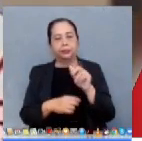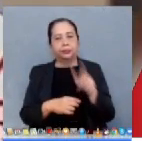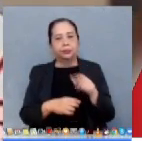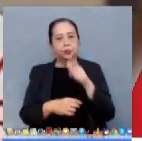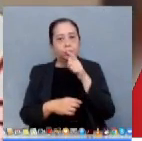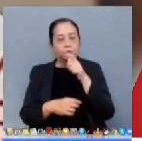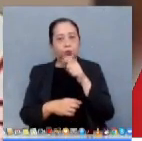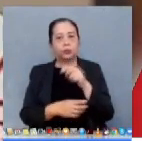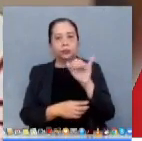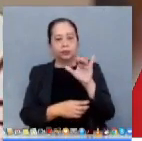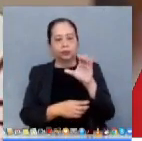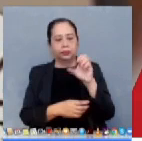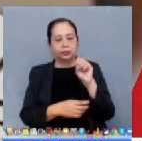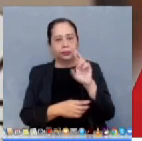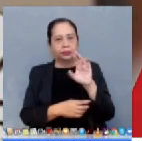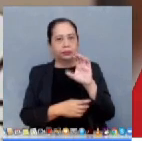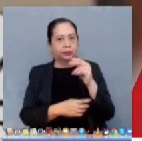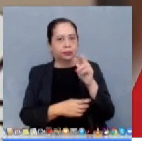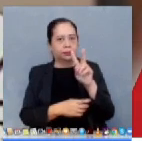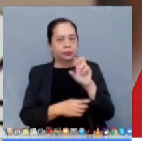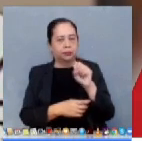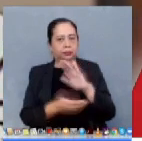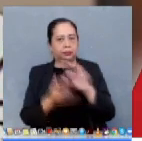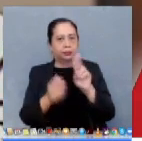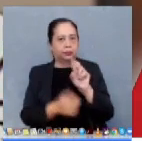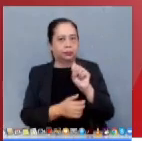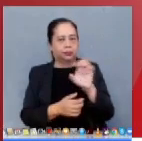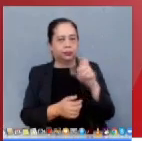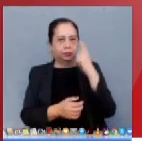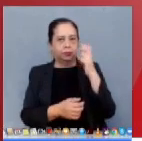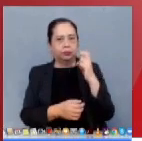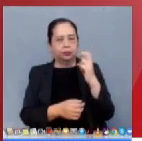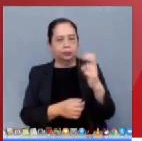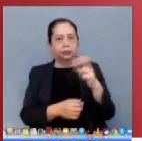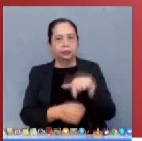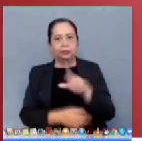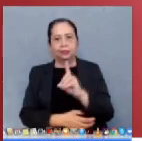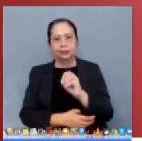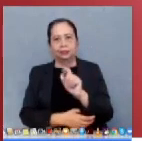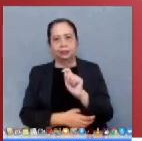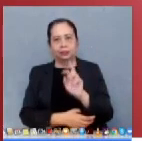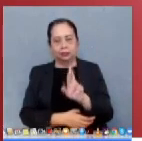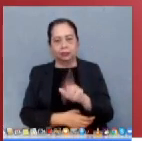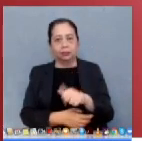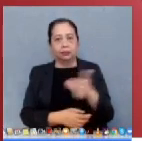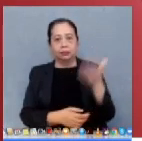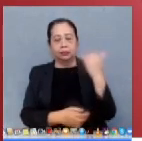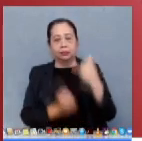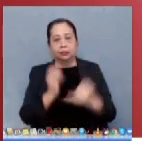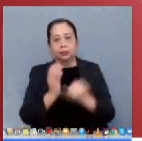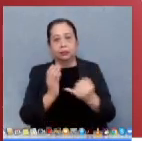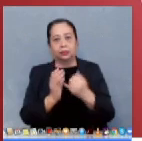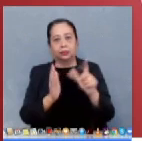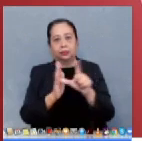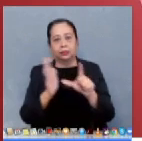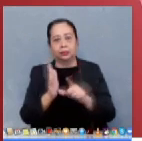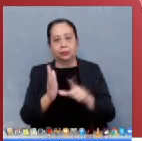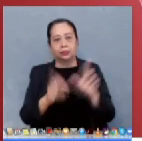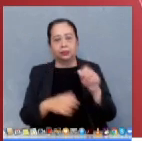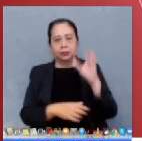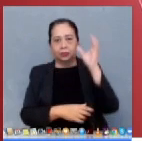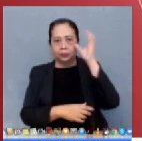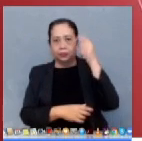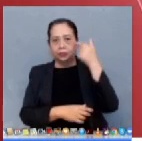Cesar Chavez na magiging Undersecretary for Rails ng DOTR. Ang veteran journalist at abogadong si Attorney Cheloy Garafil, siya